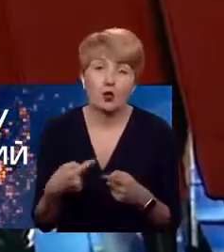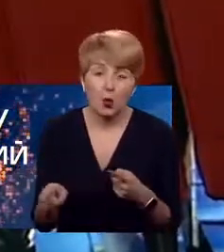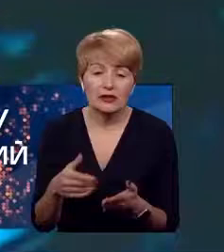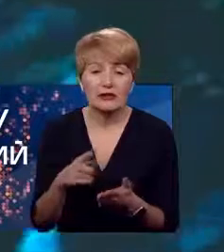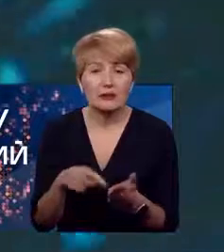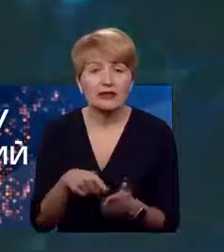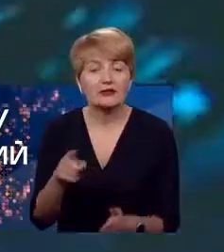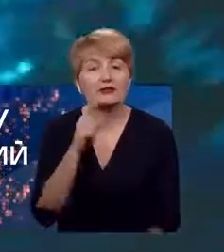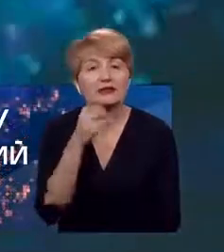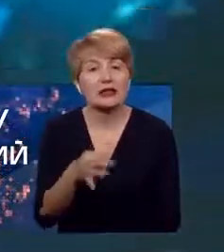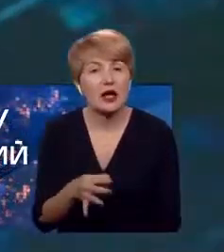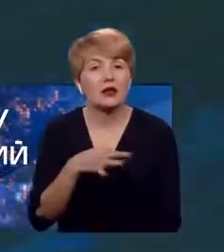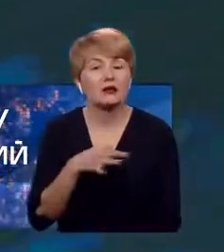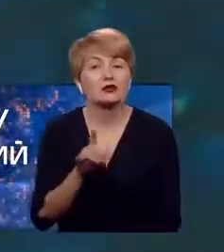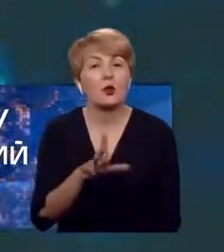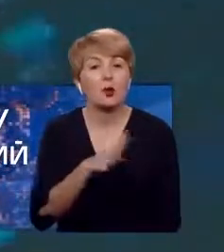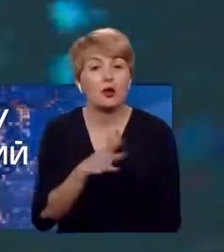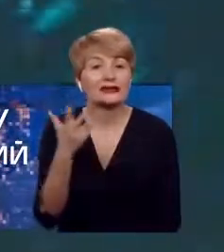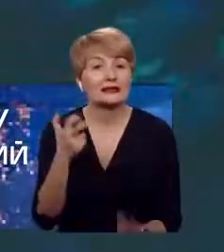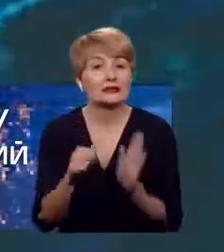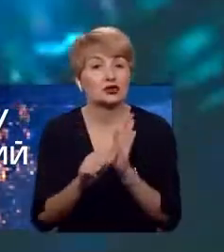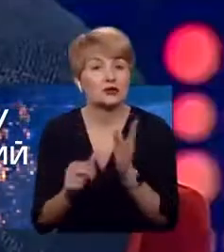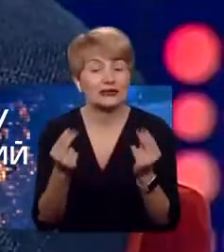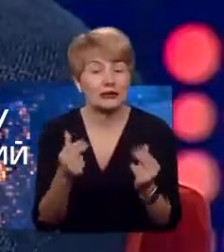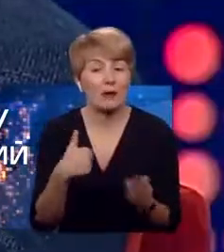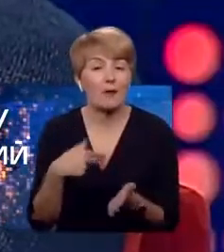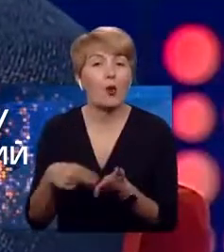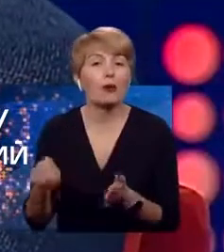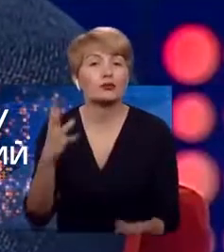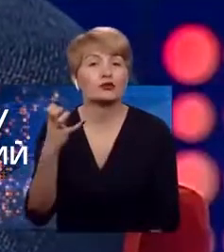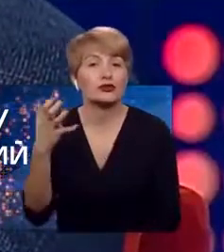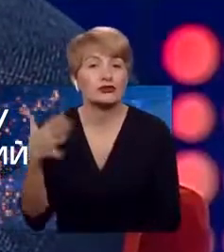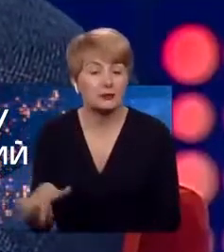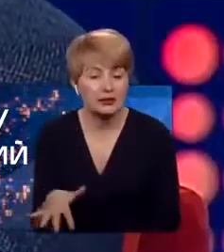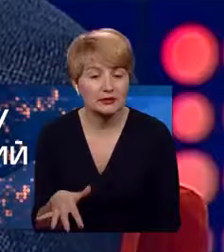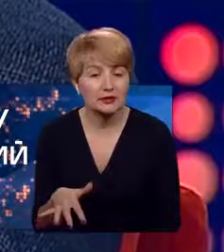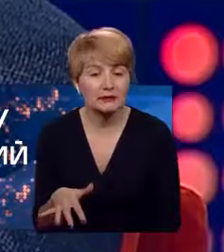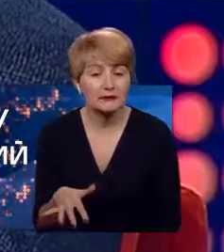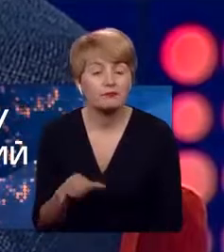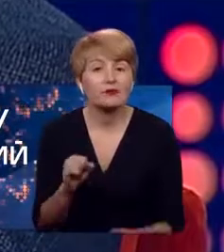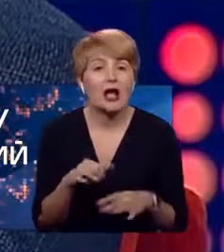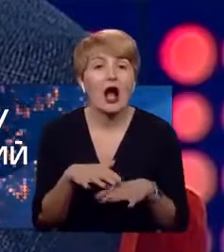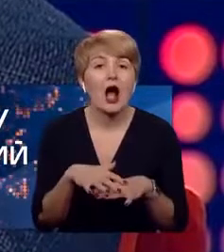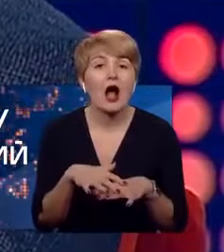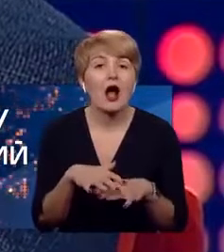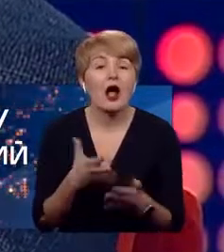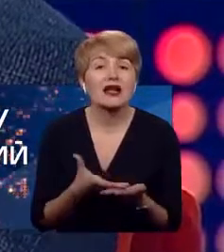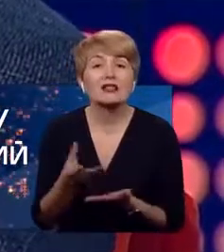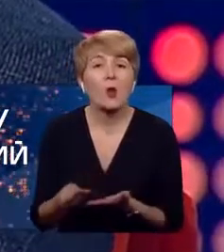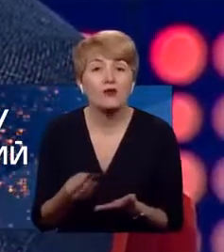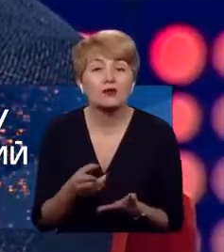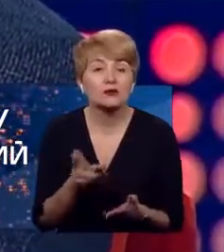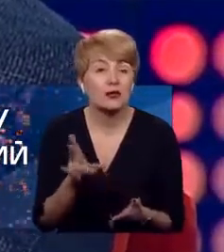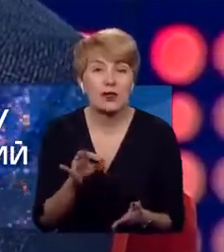Ви сказали, що тоді була ціна 360, ми купували по 450, а розраховувалися ми по якій ціні? Не